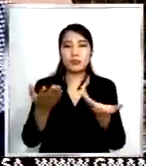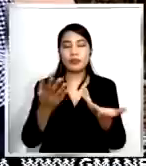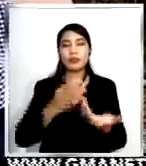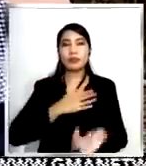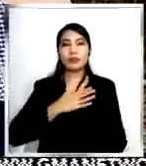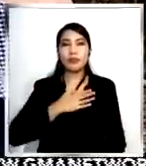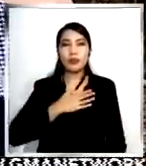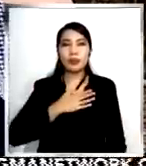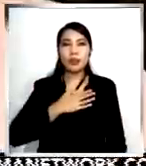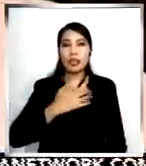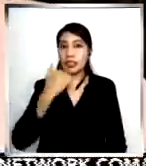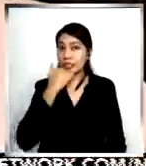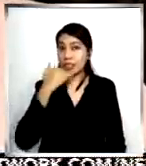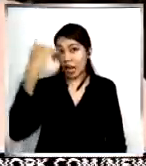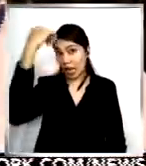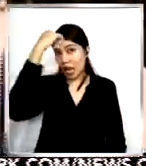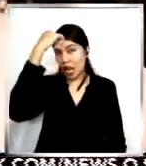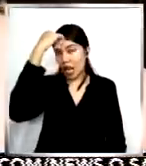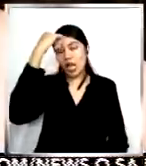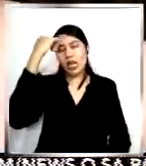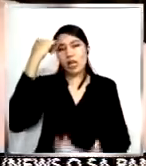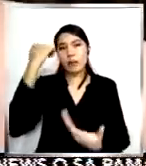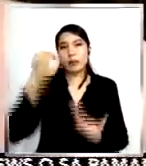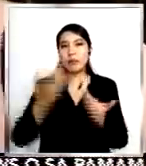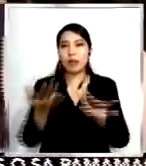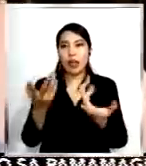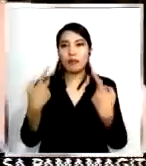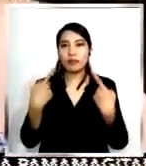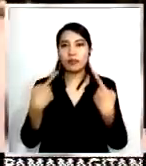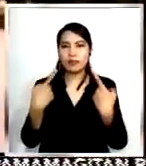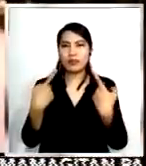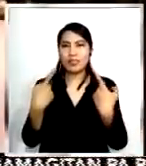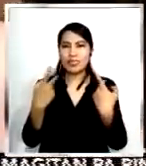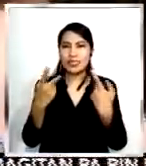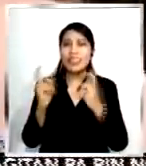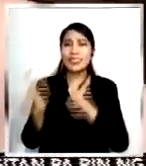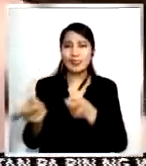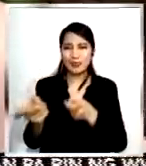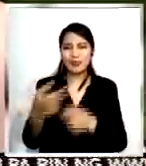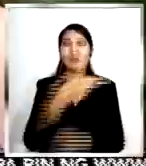Mag-ingat sila this Christmas. Meron naman akong bibigay sa kanila.